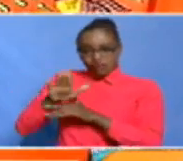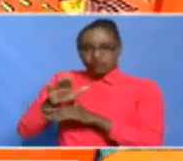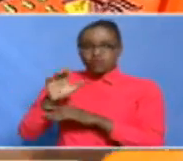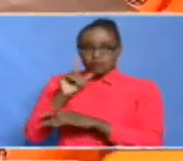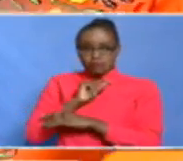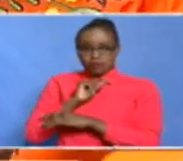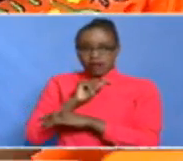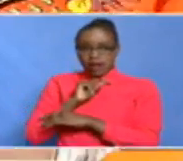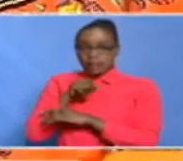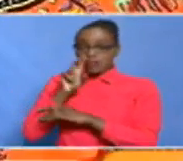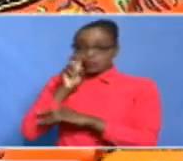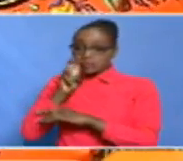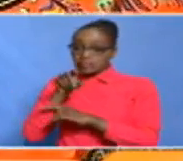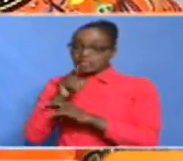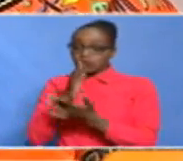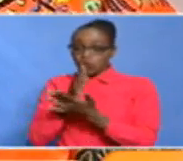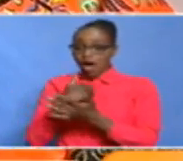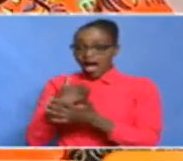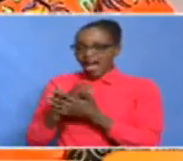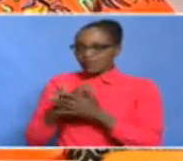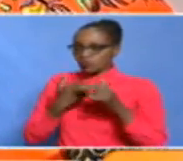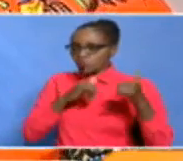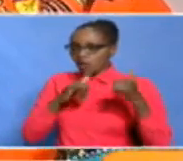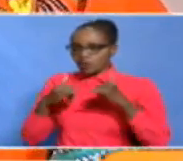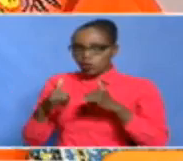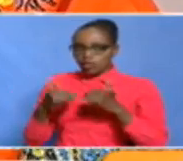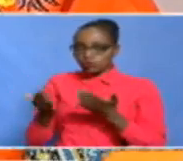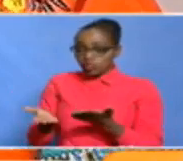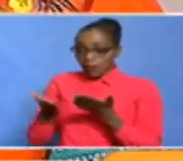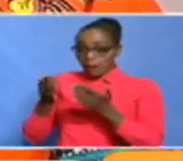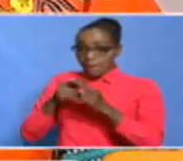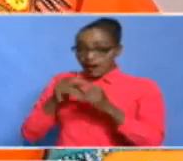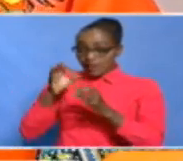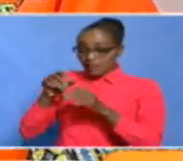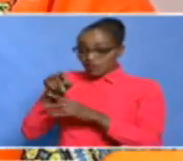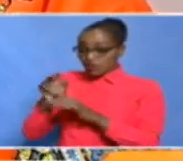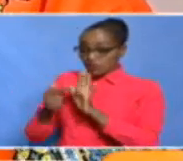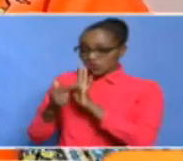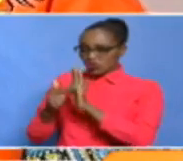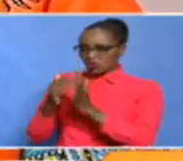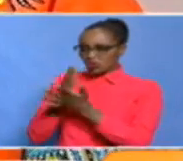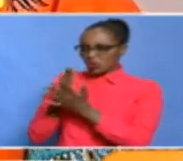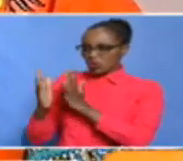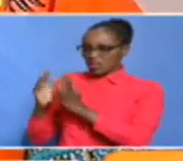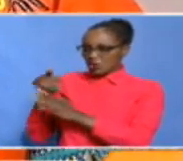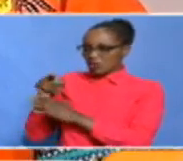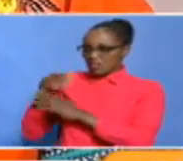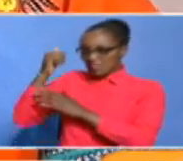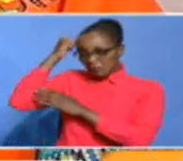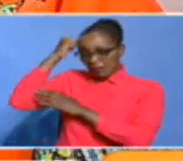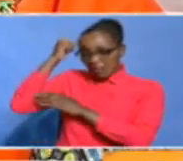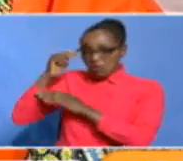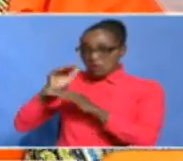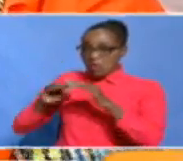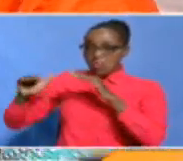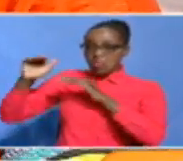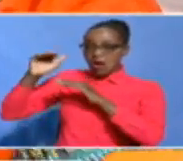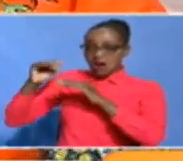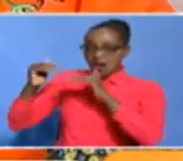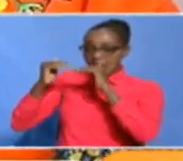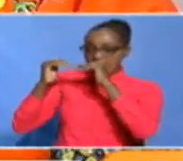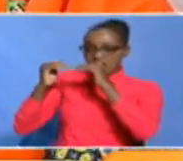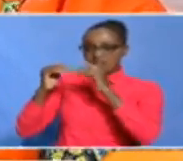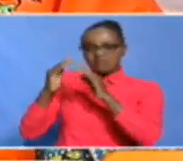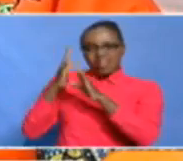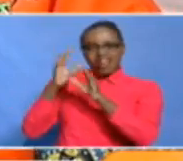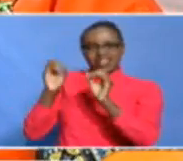nyuma atajiona ana mtihani wa kukuinua na wewe. Lakini ikiwa wewe utaonesha insecurity kwa yeye kusoma na kuwa yuko juu zaidi yako, sikufichi